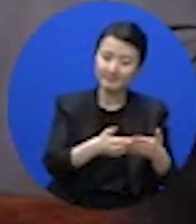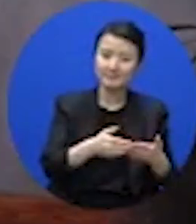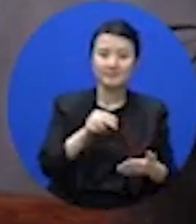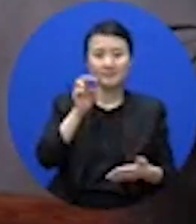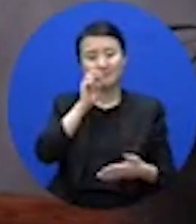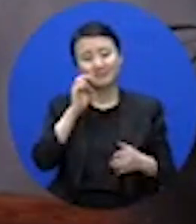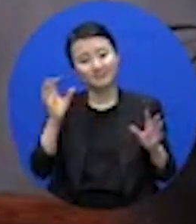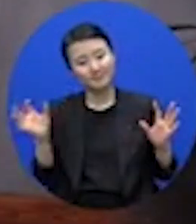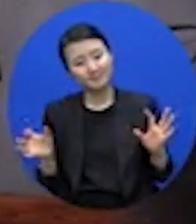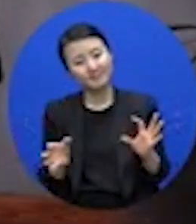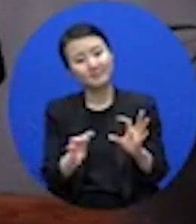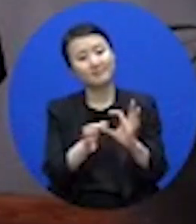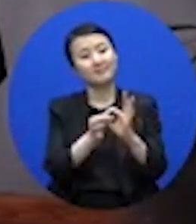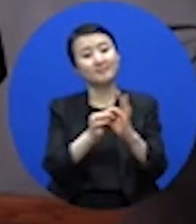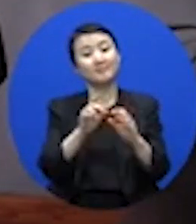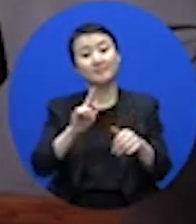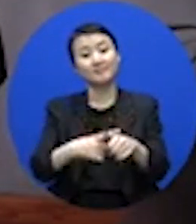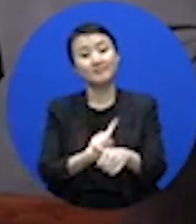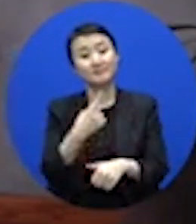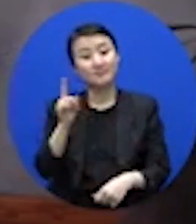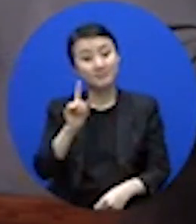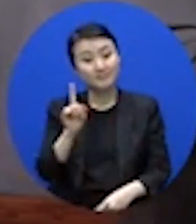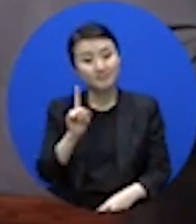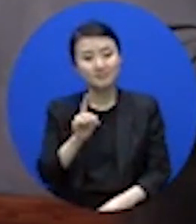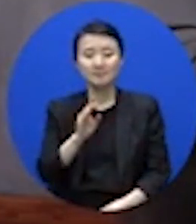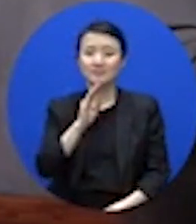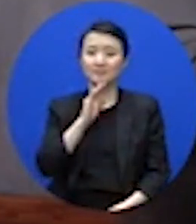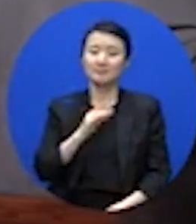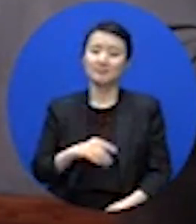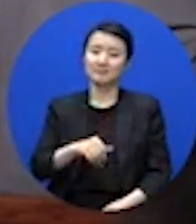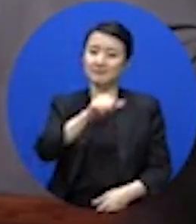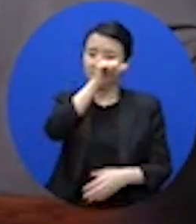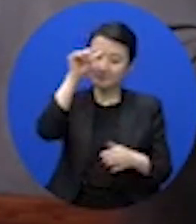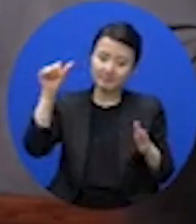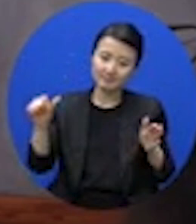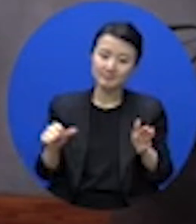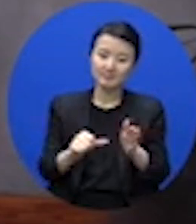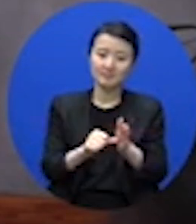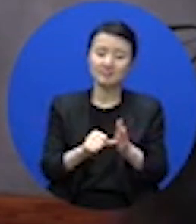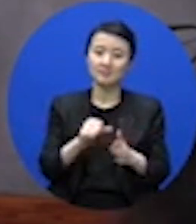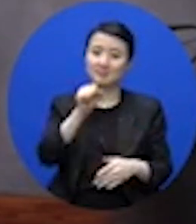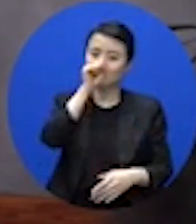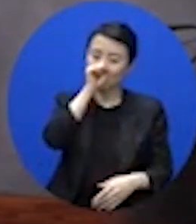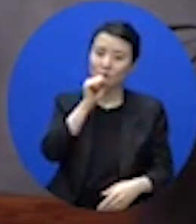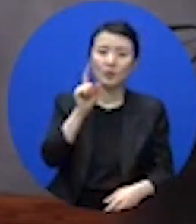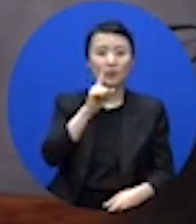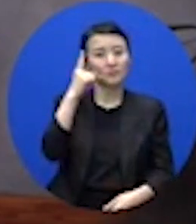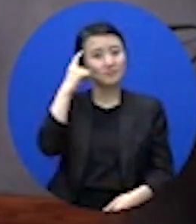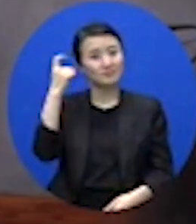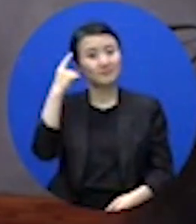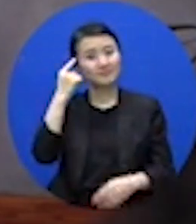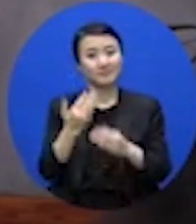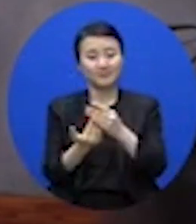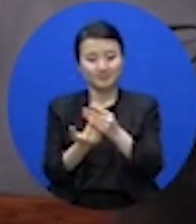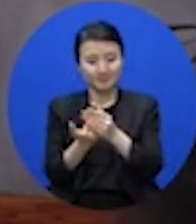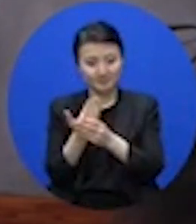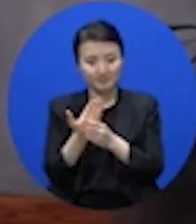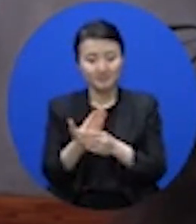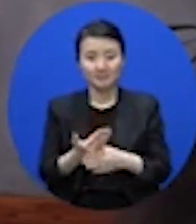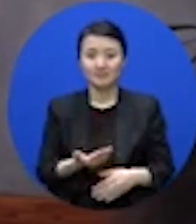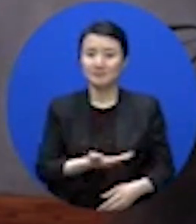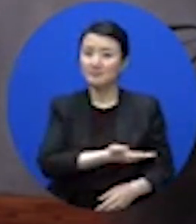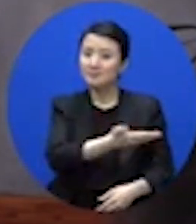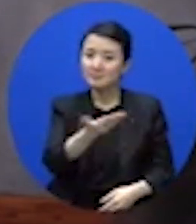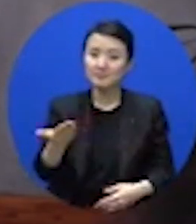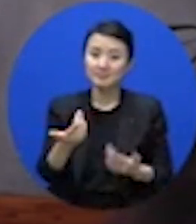다 연결을 지면 우리 삶에서 굉장히 좋았던 추억들이 있죠. 그거와 여러분이